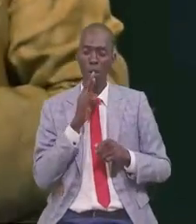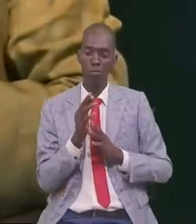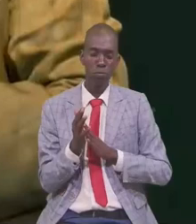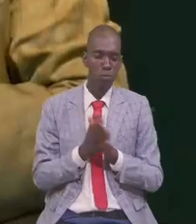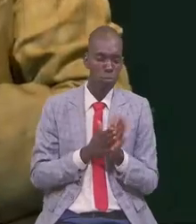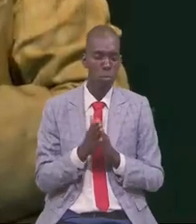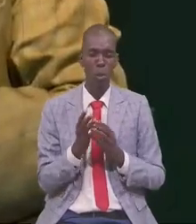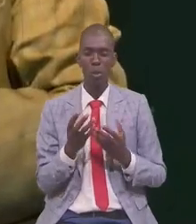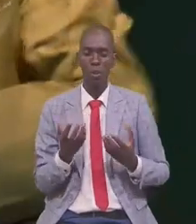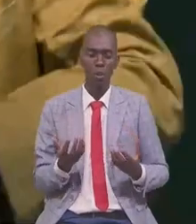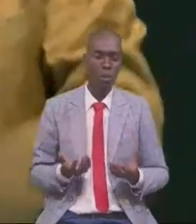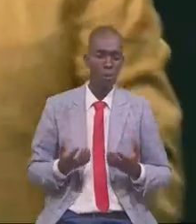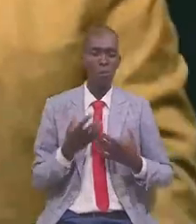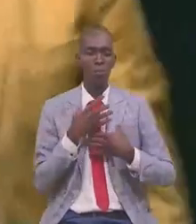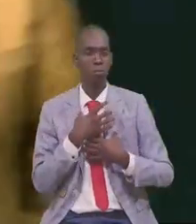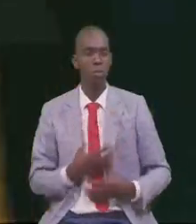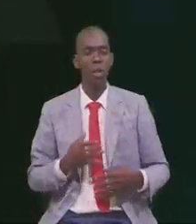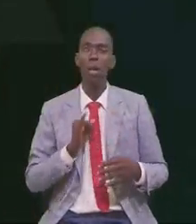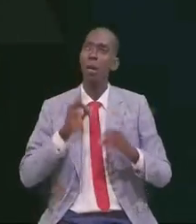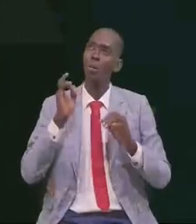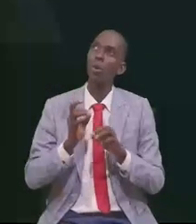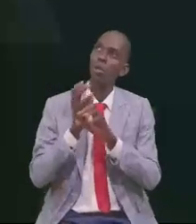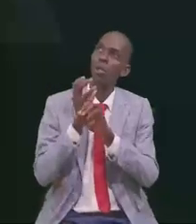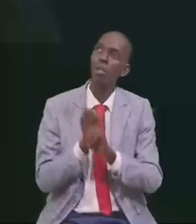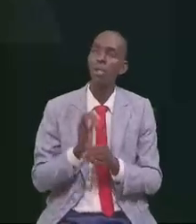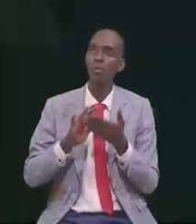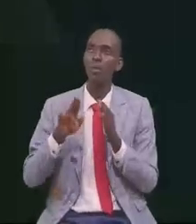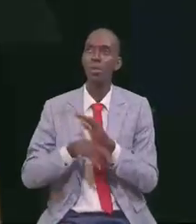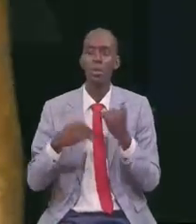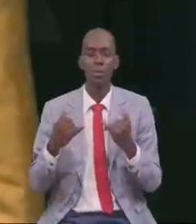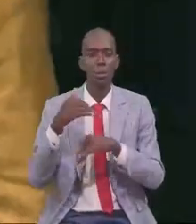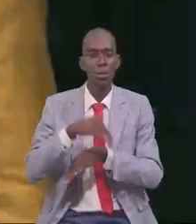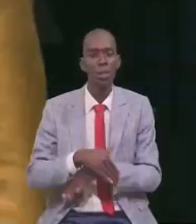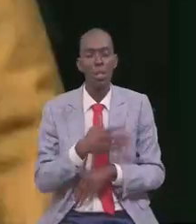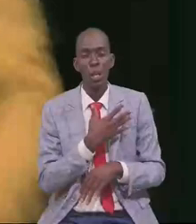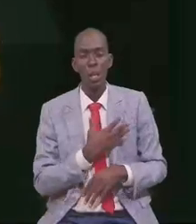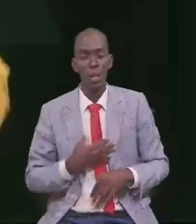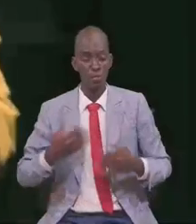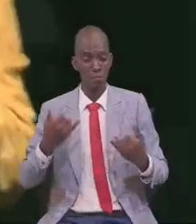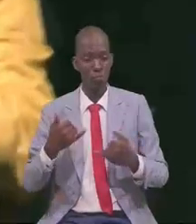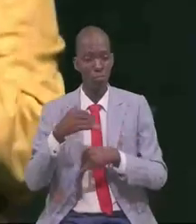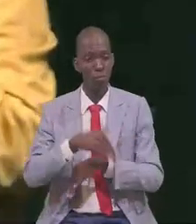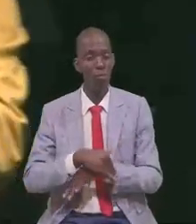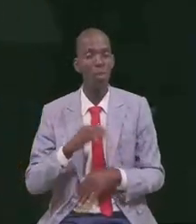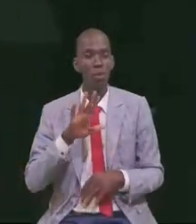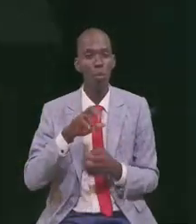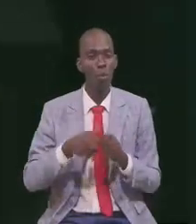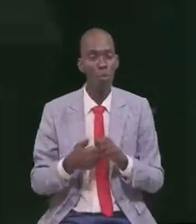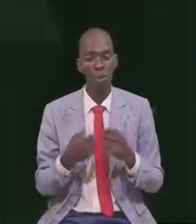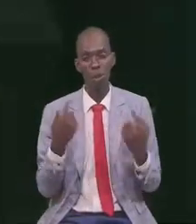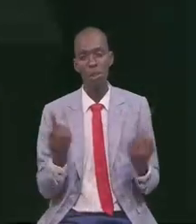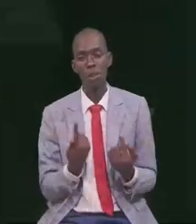le pardon ce soir. Et la culpabilité, la condamnation ce soir doivent partir. Et tu viens à